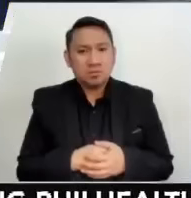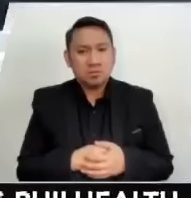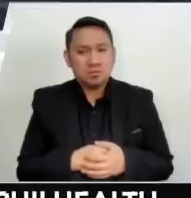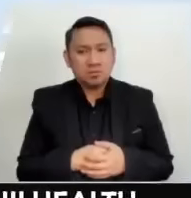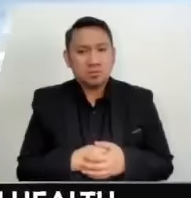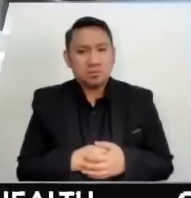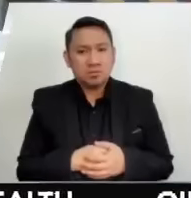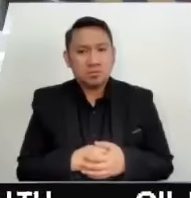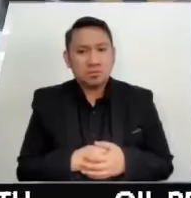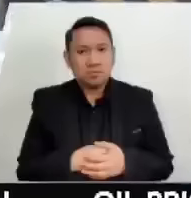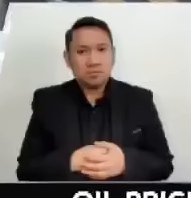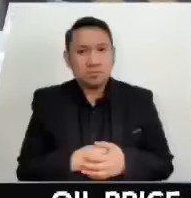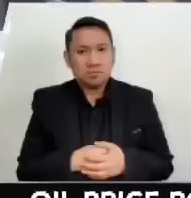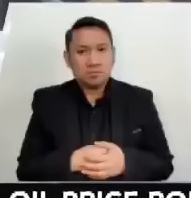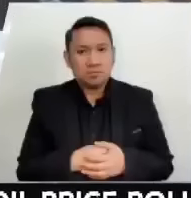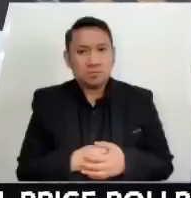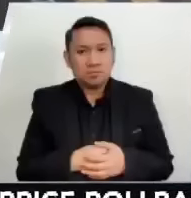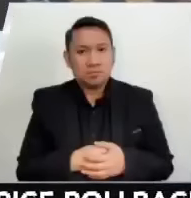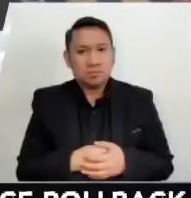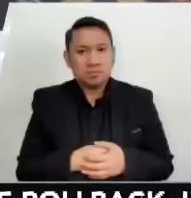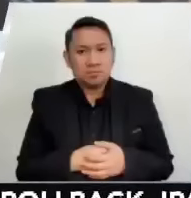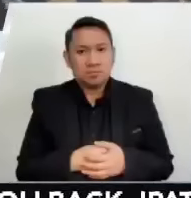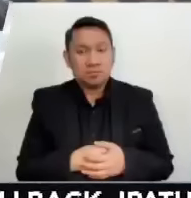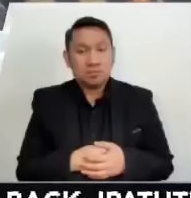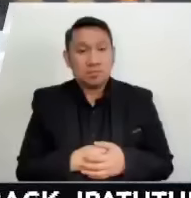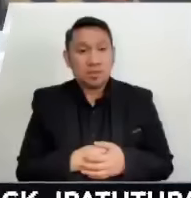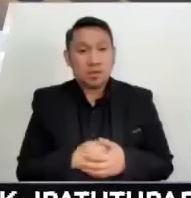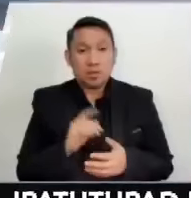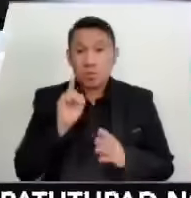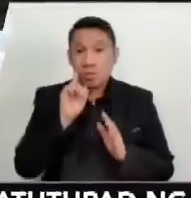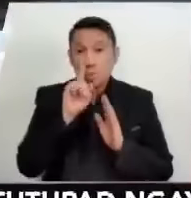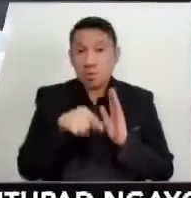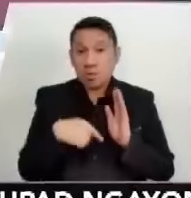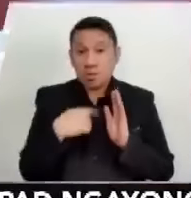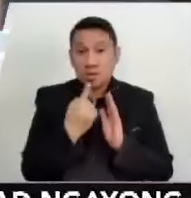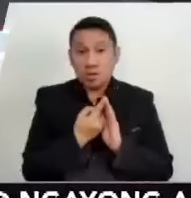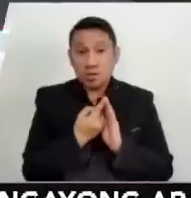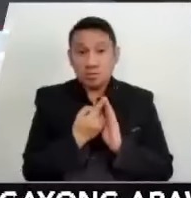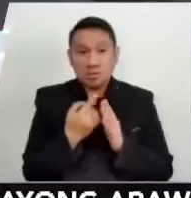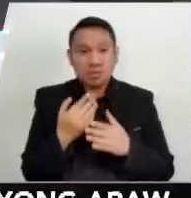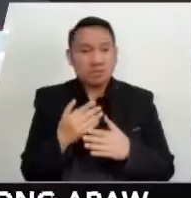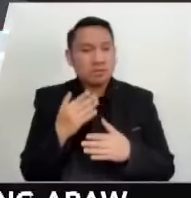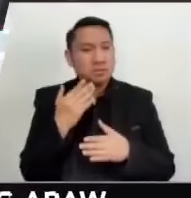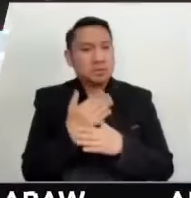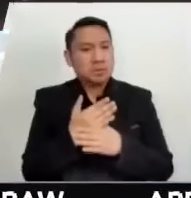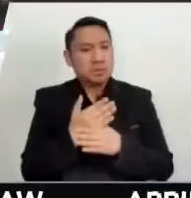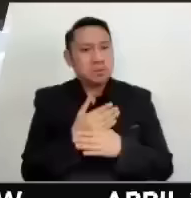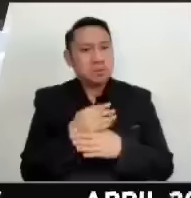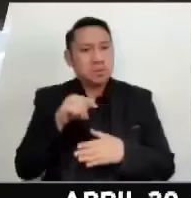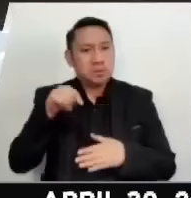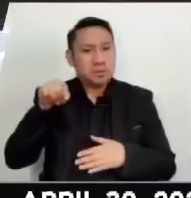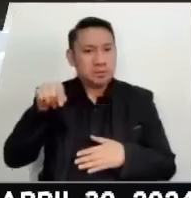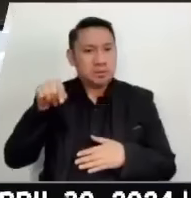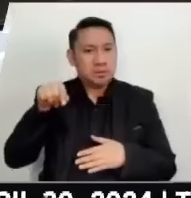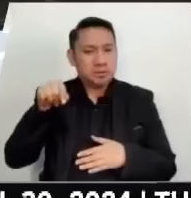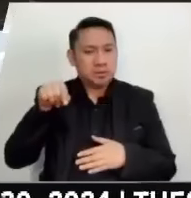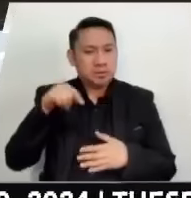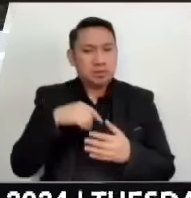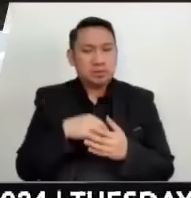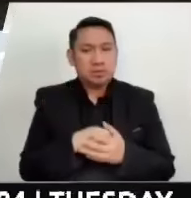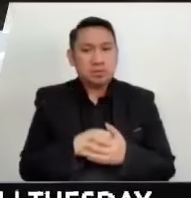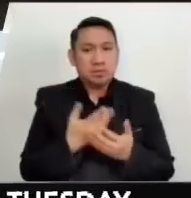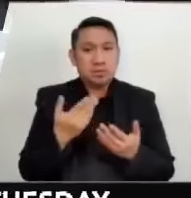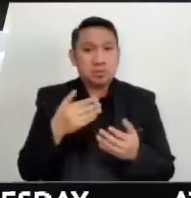bus samantala Igan mahigit isang oras na po nakahambalang lang yung boost dito sa bahaging ito ng s Santolan papaakyat po ito ng flyover sa